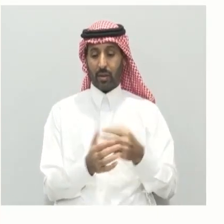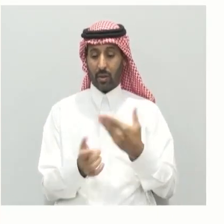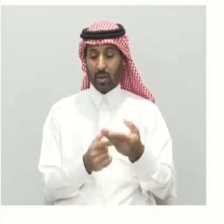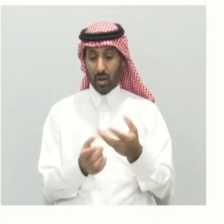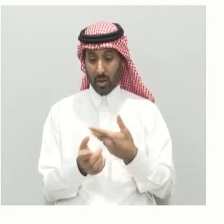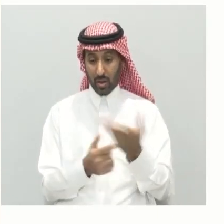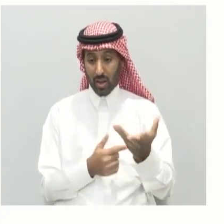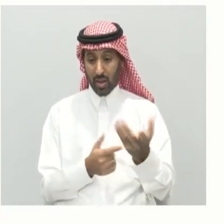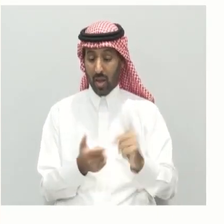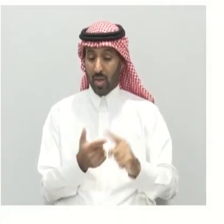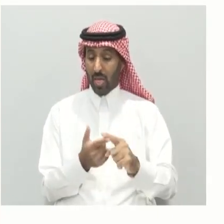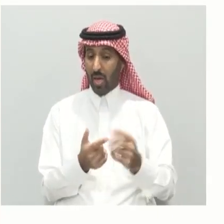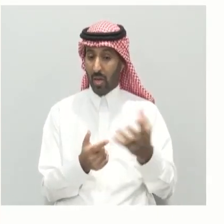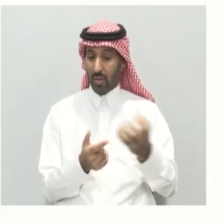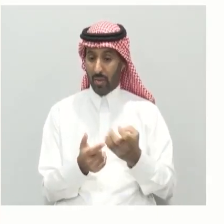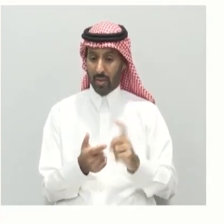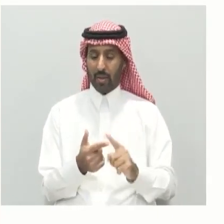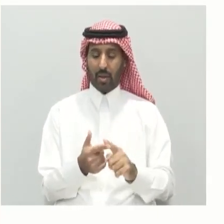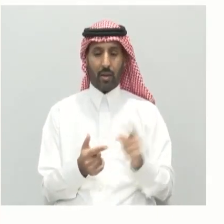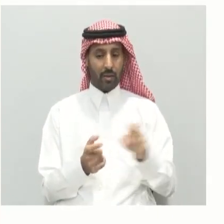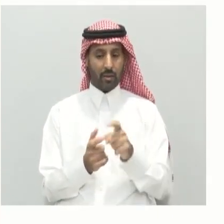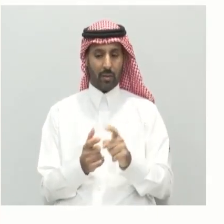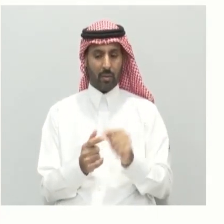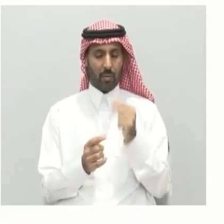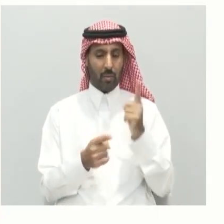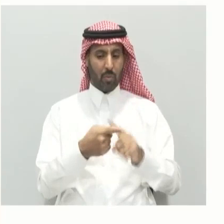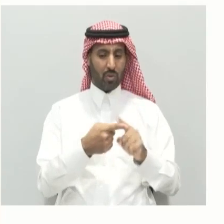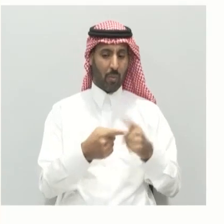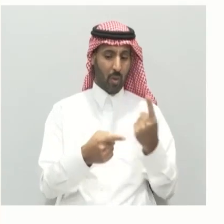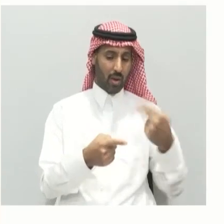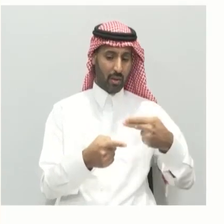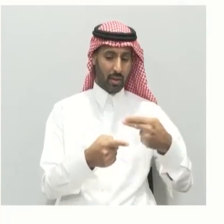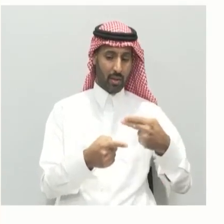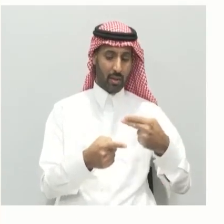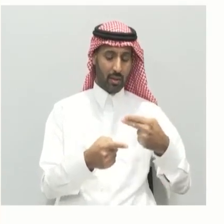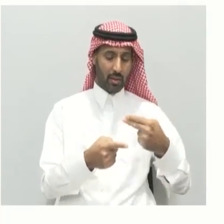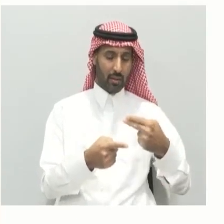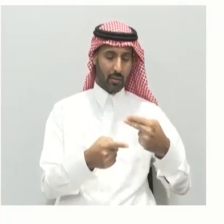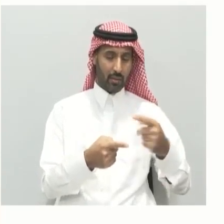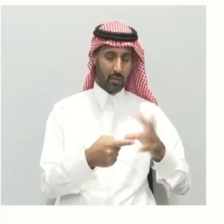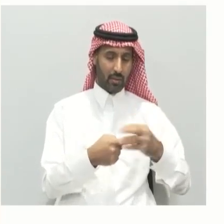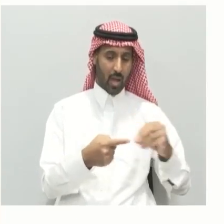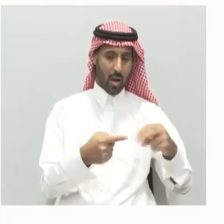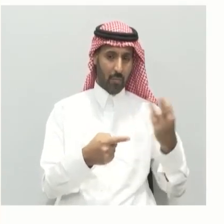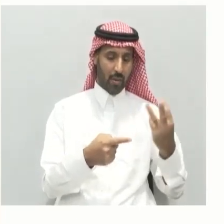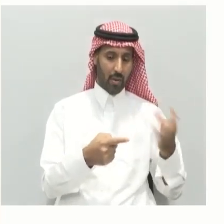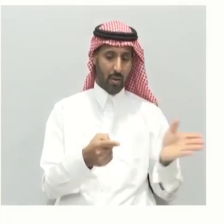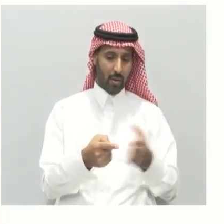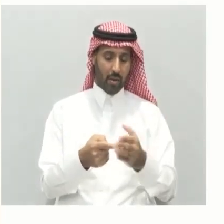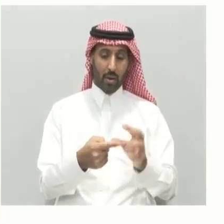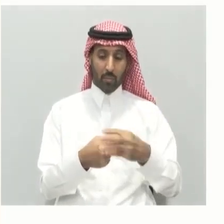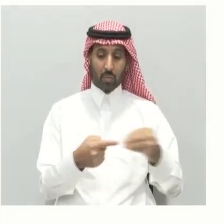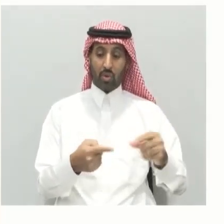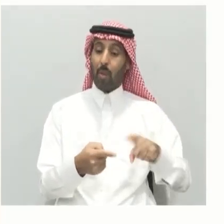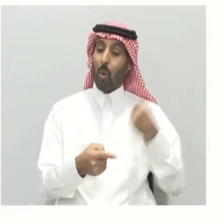وذره اختزلت ف الهيدروجين عندي هنا موجب واحد وعندي هنا يكون سالب 3 وهنا عندي الموجب